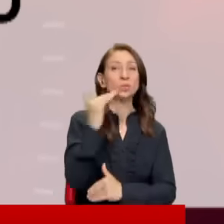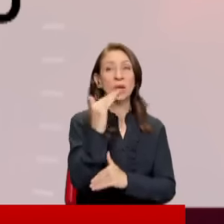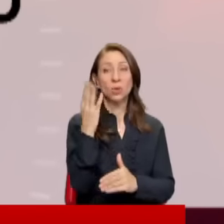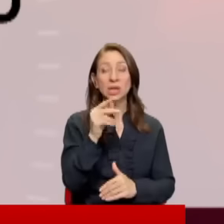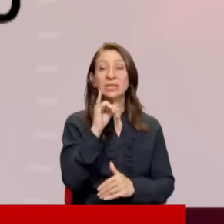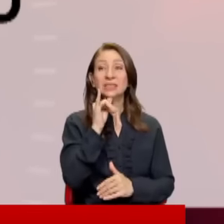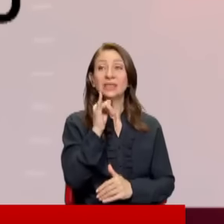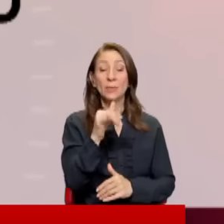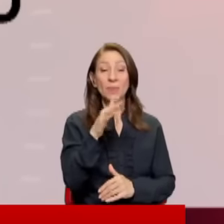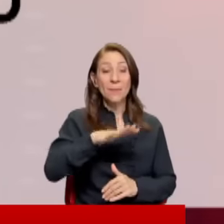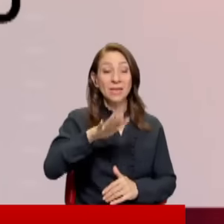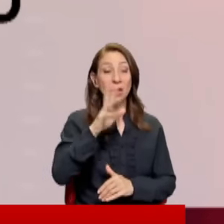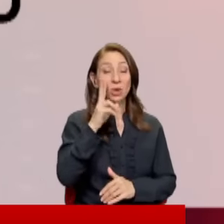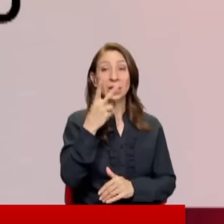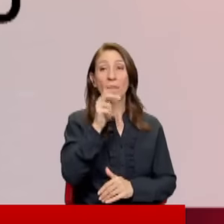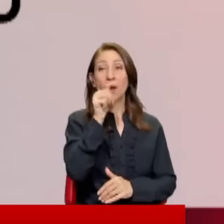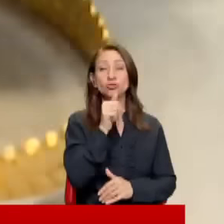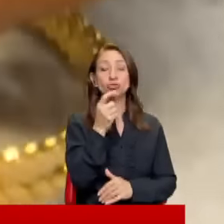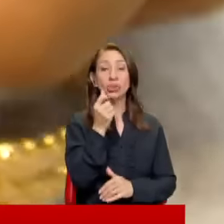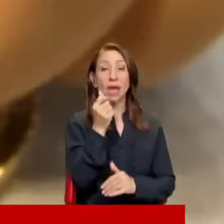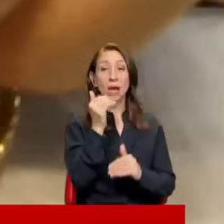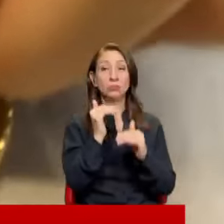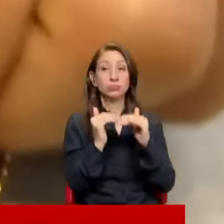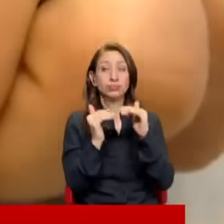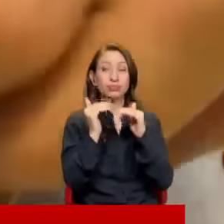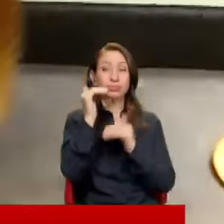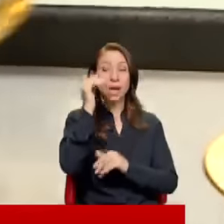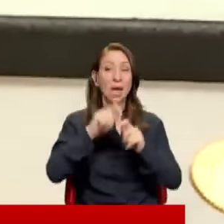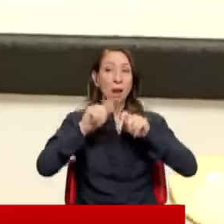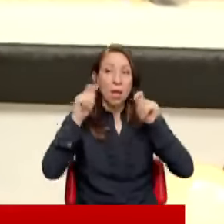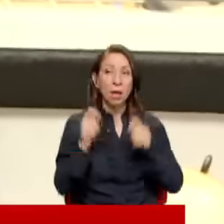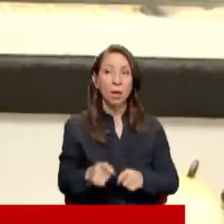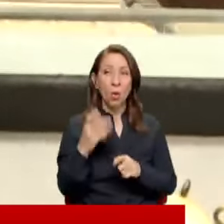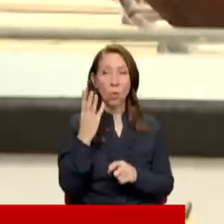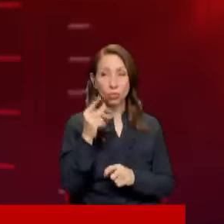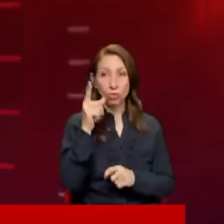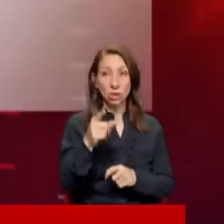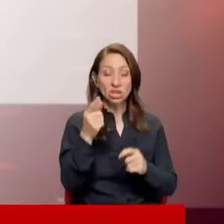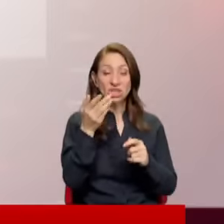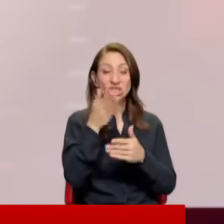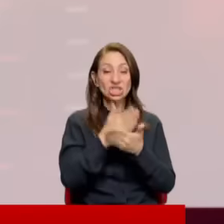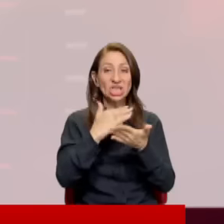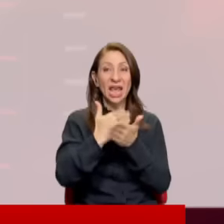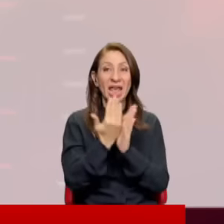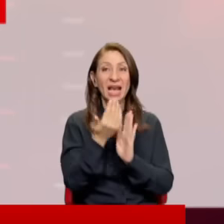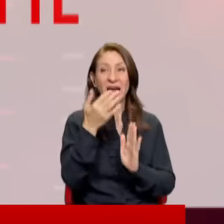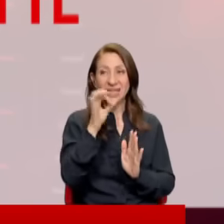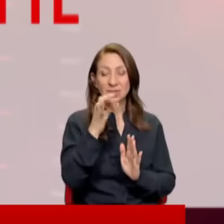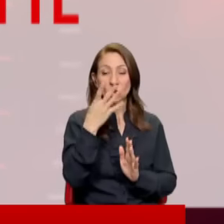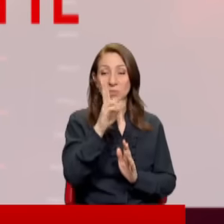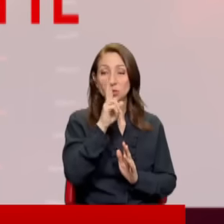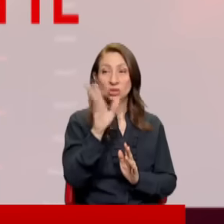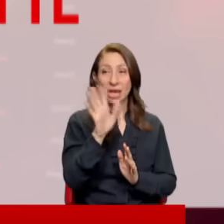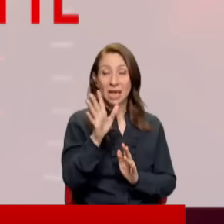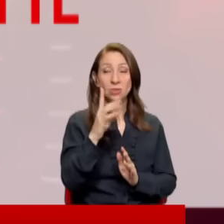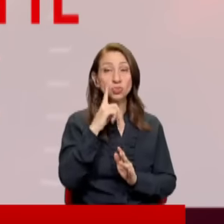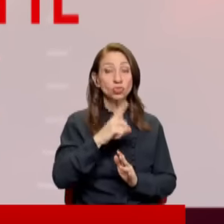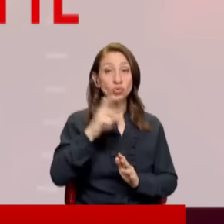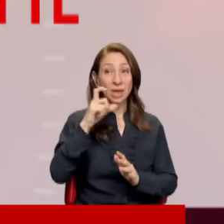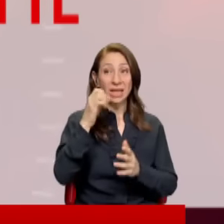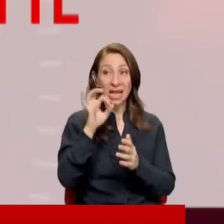çıktı gramı piyasada 2.600 liraya kadar yükselerek rekorunu tazeledi çeyrek altın 4.250 liraya